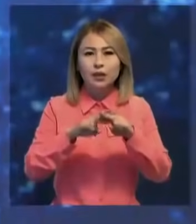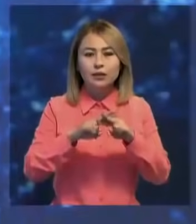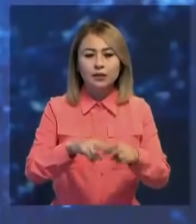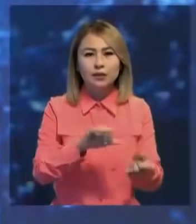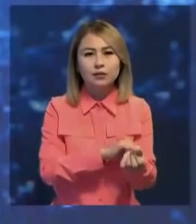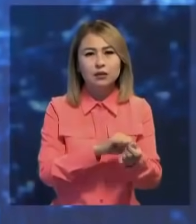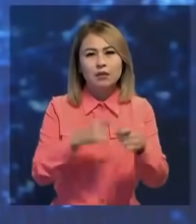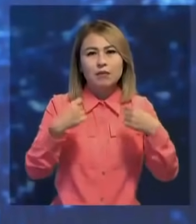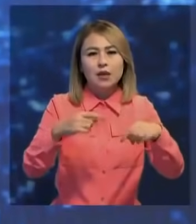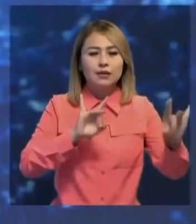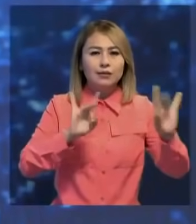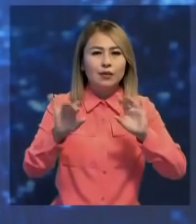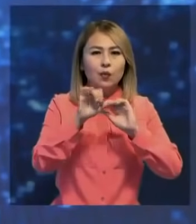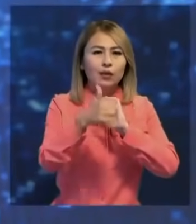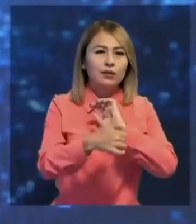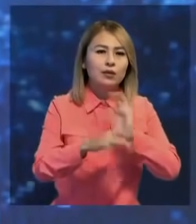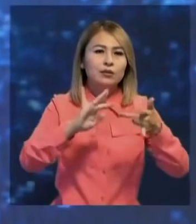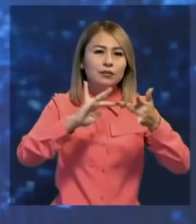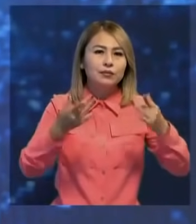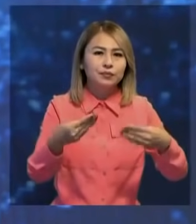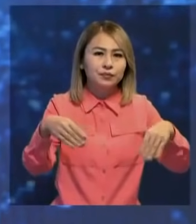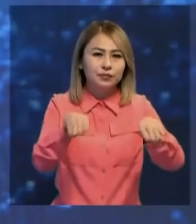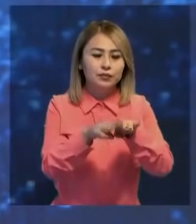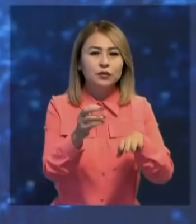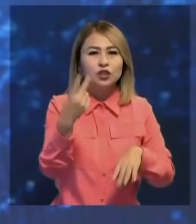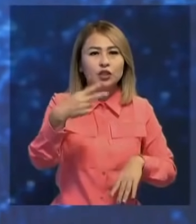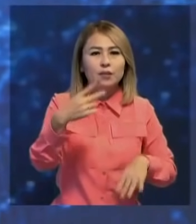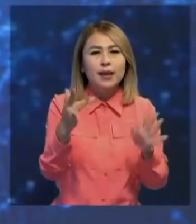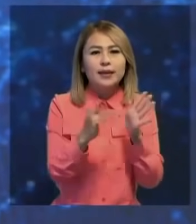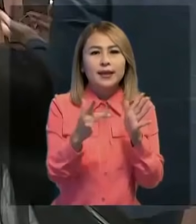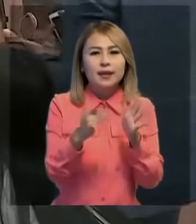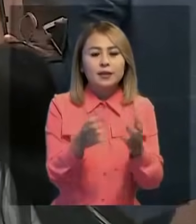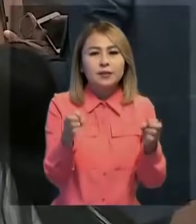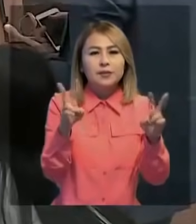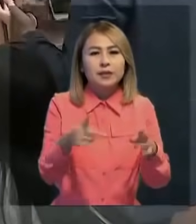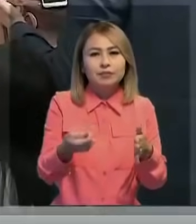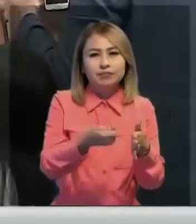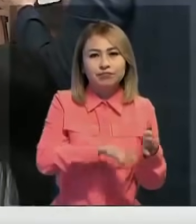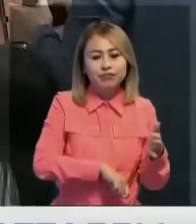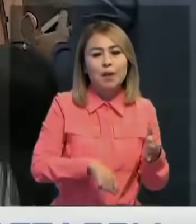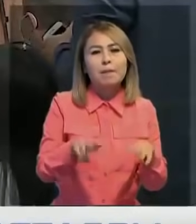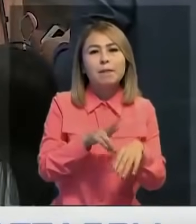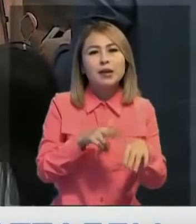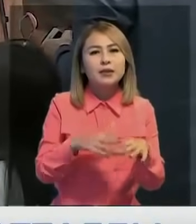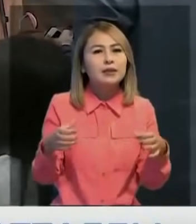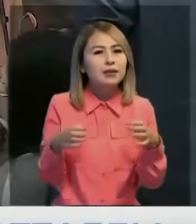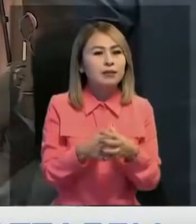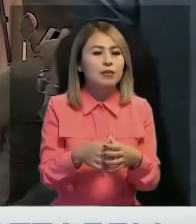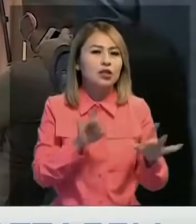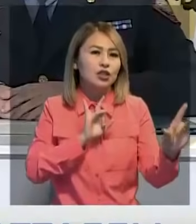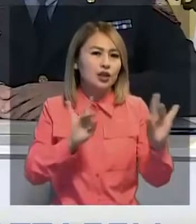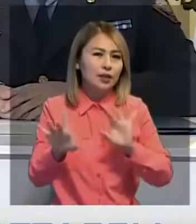Елордада есірткі жарнамалаған 16 сайт жабылды. Одан бөлек 20 телеграм арна бұғатталды. Полиция департаменті